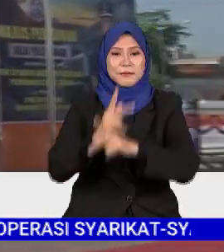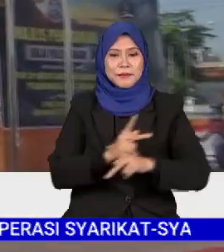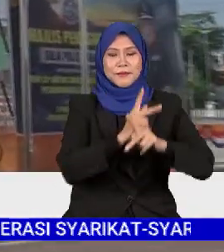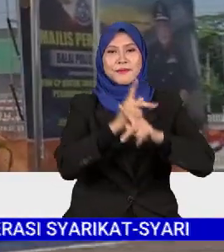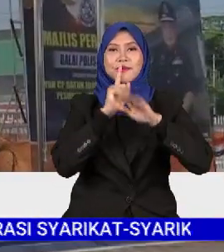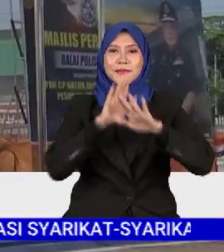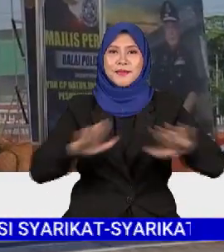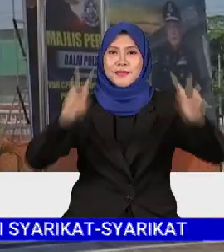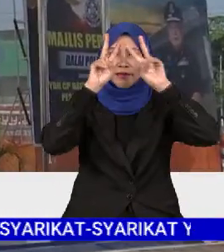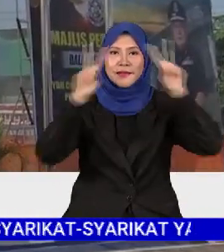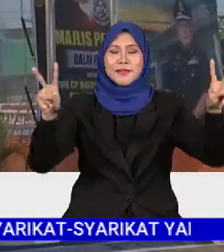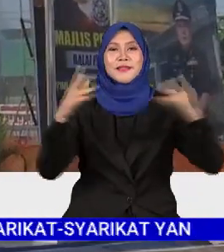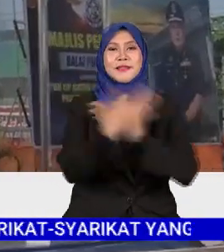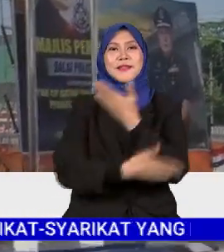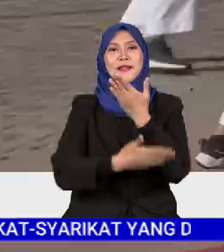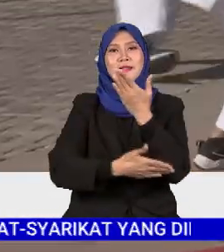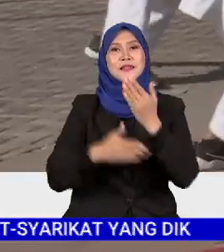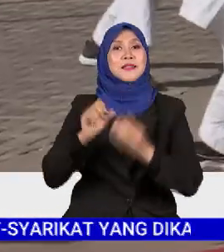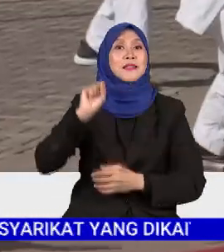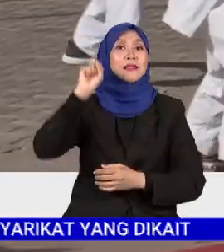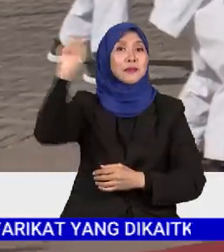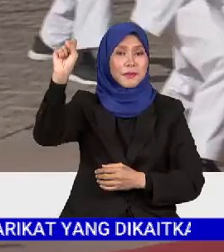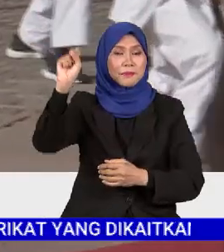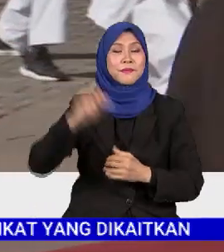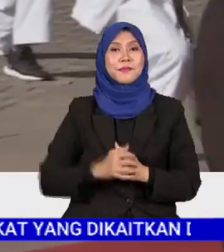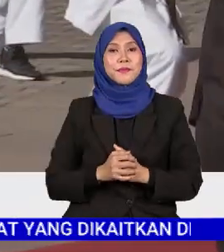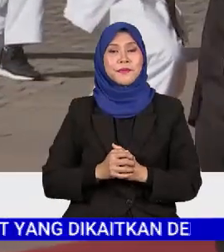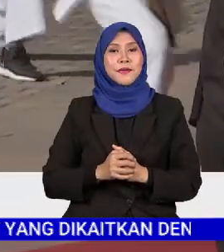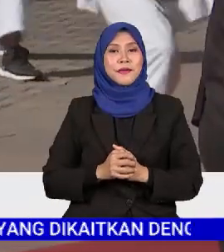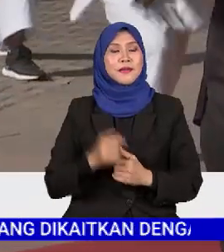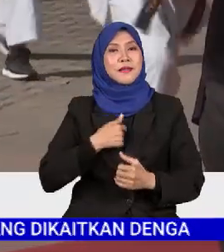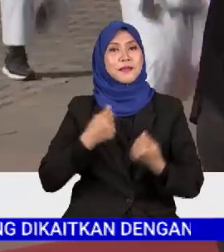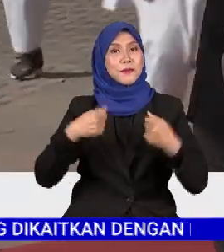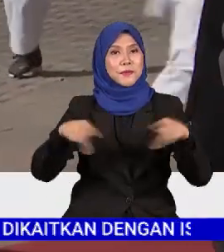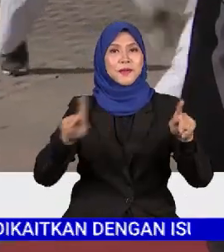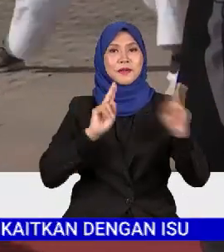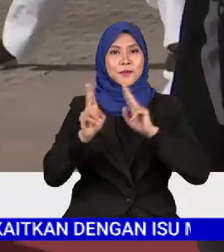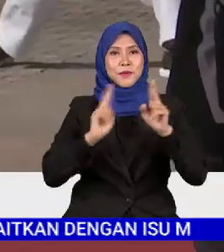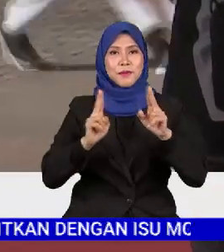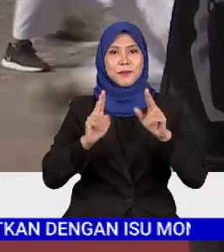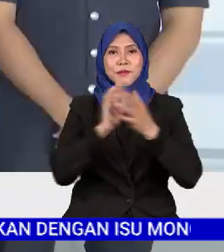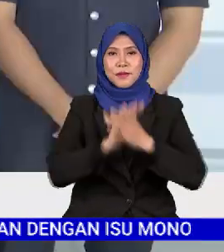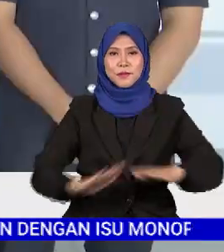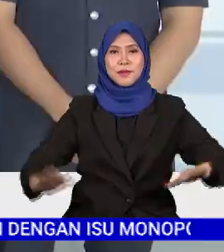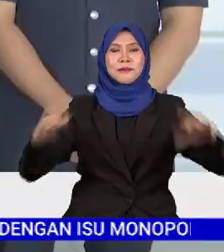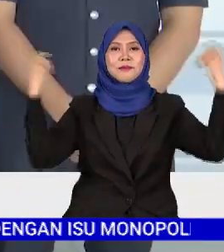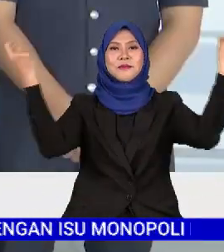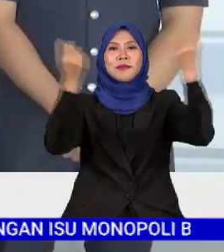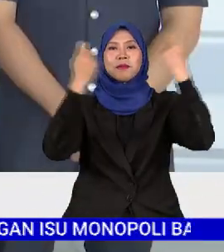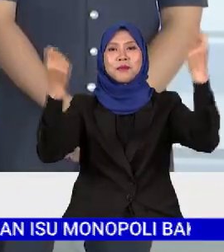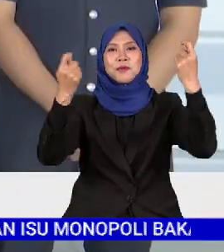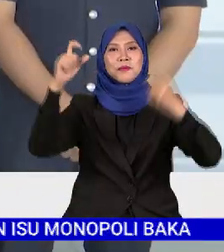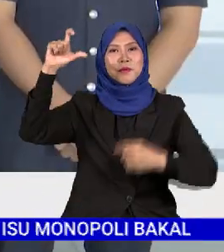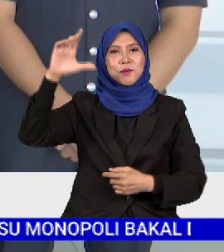negara khasnya di negeri Sabah ini. Saya juga mengambil kesempatan untuk mengucapkan selamat menyambut